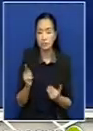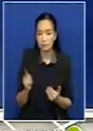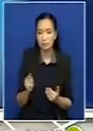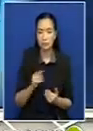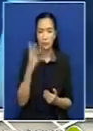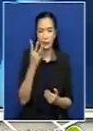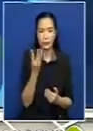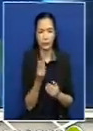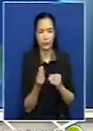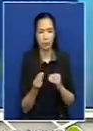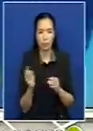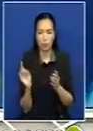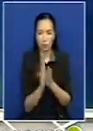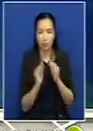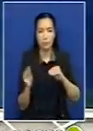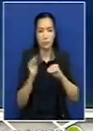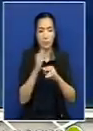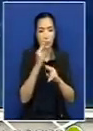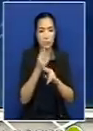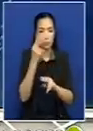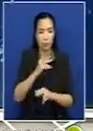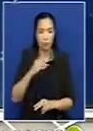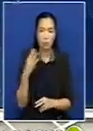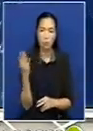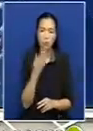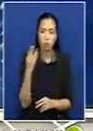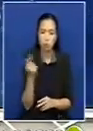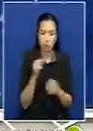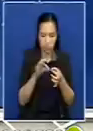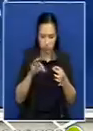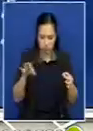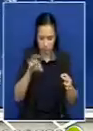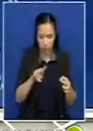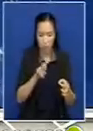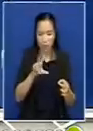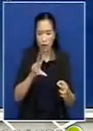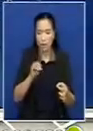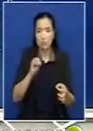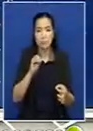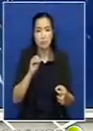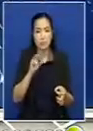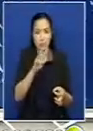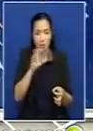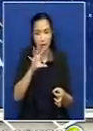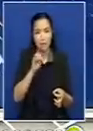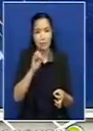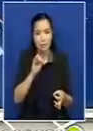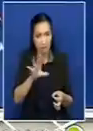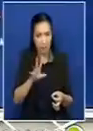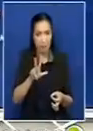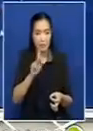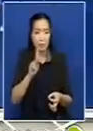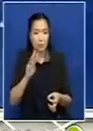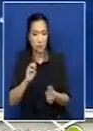ฒนาตัวเป็นไต้ฝุ่นระดับ2แล้วนะครับที่มีความเร็วลมใกล้จุดศูนย์กลาง253กิโลเมตรต่อชั่วโมงเคลื่อนตัวอย่างช้าๆด้วยความ